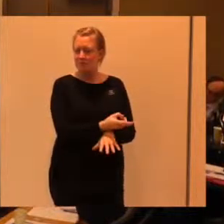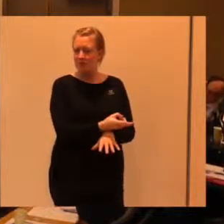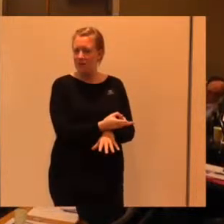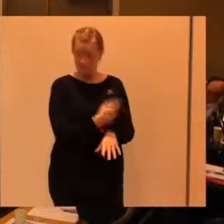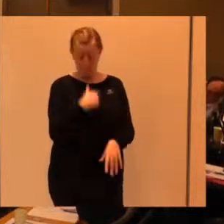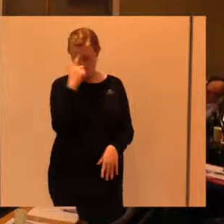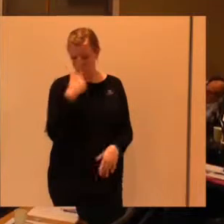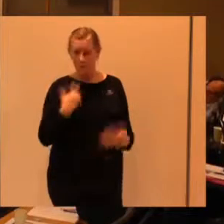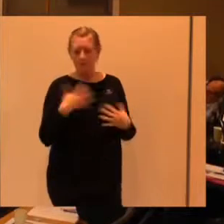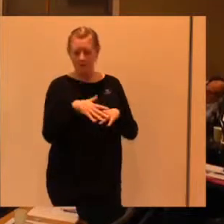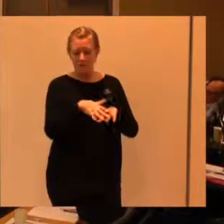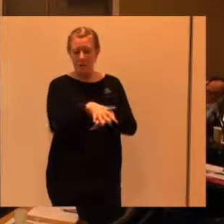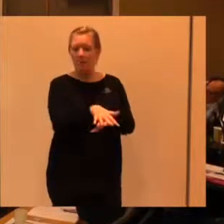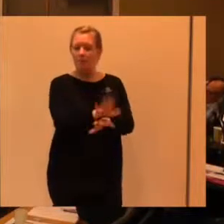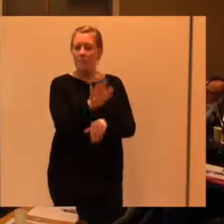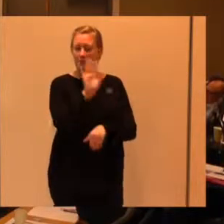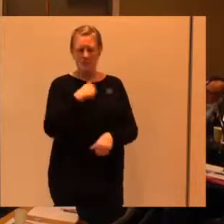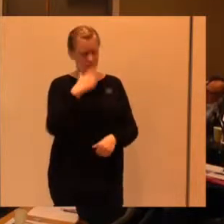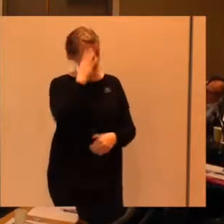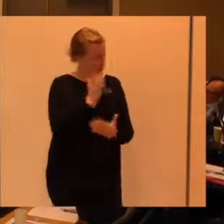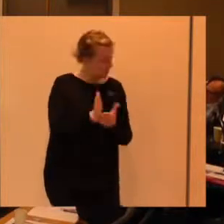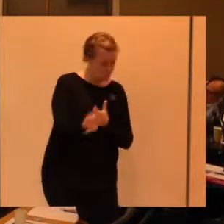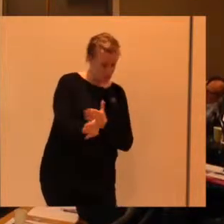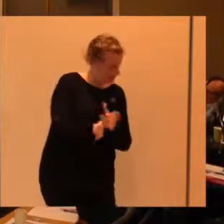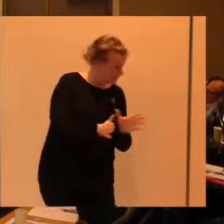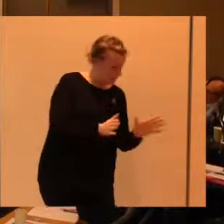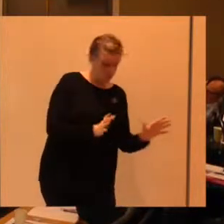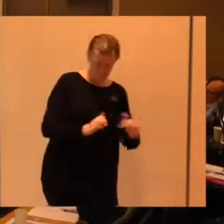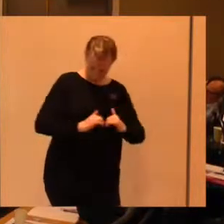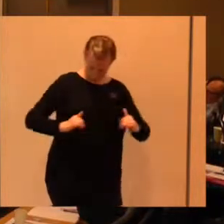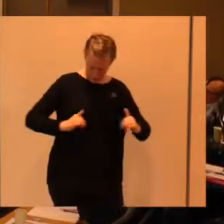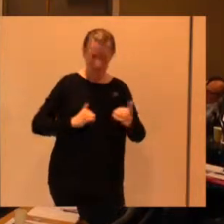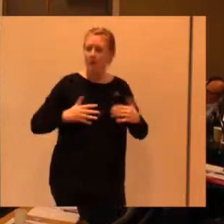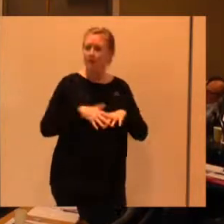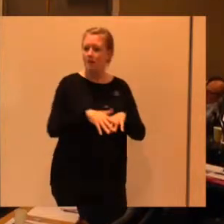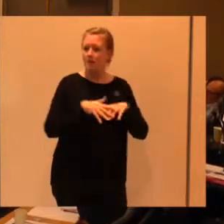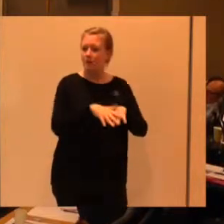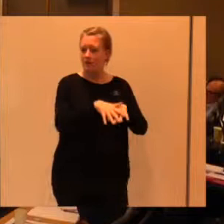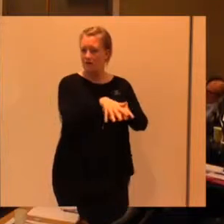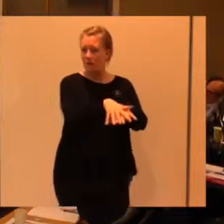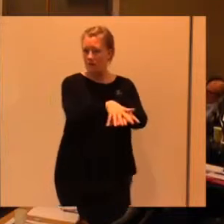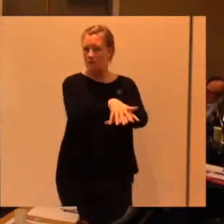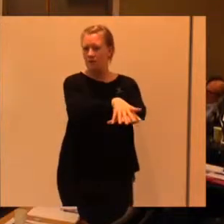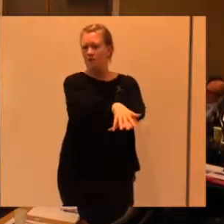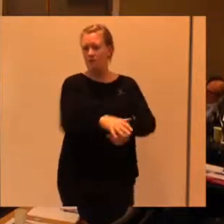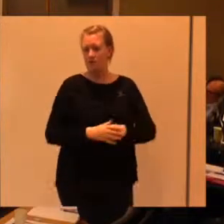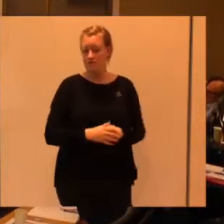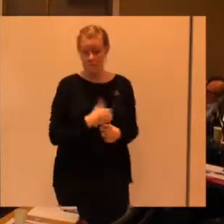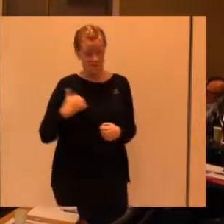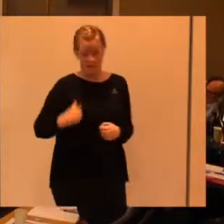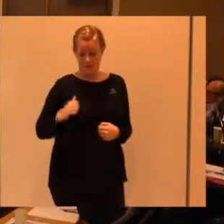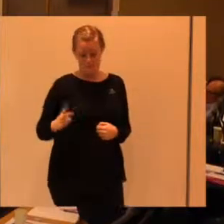sättet. Vi kommer att ha svårt att skilja på vad som är det ena eller andra. Därför att det går ihop och vi använder det